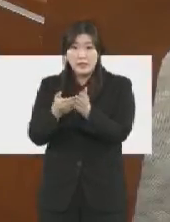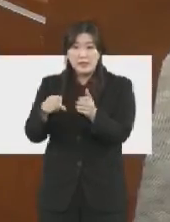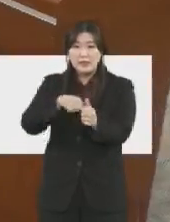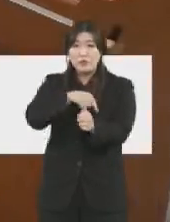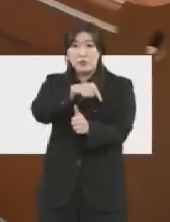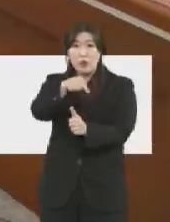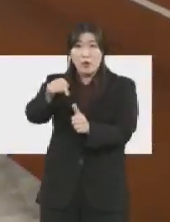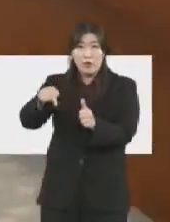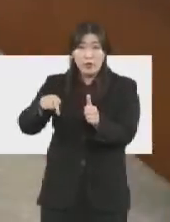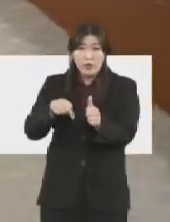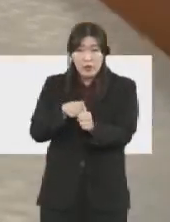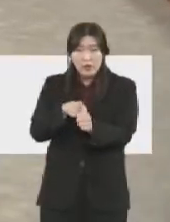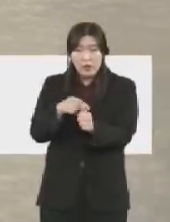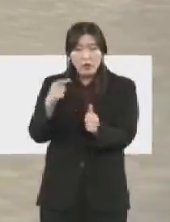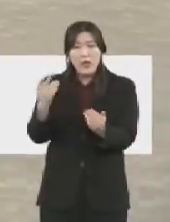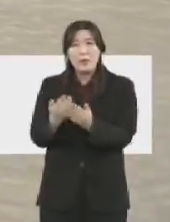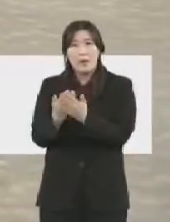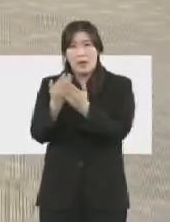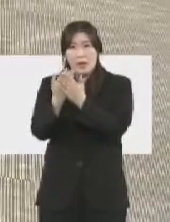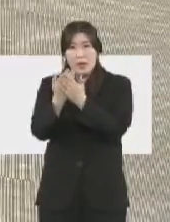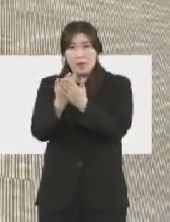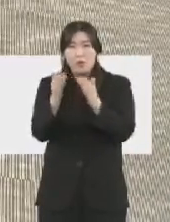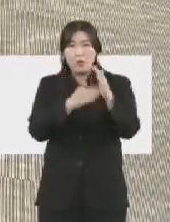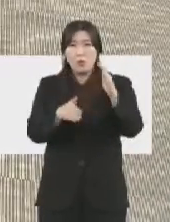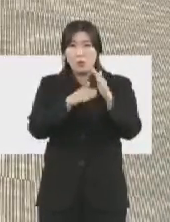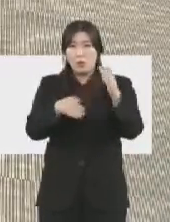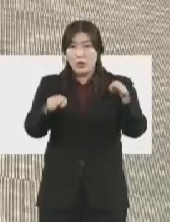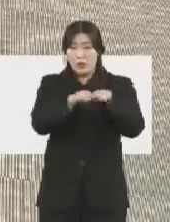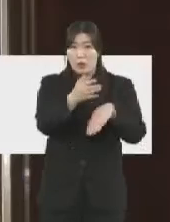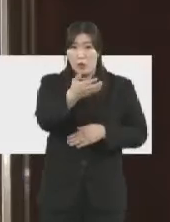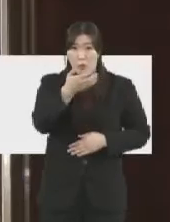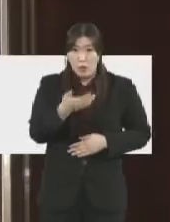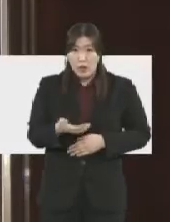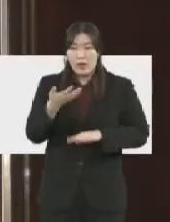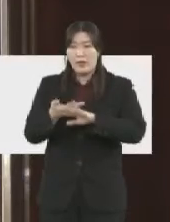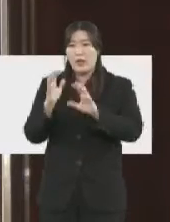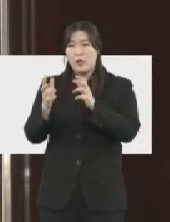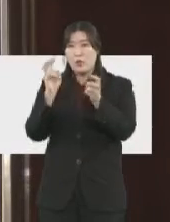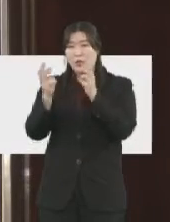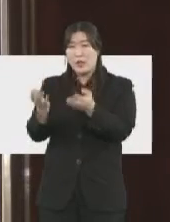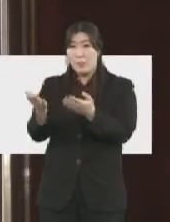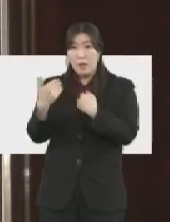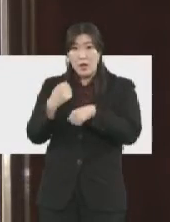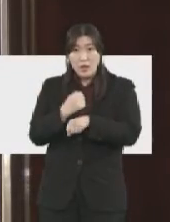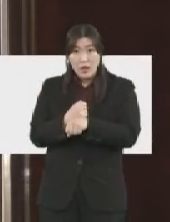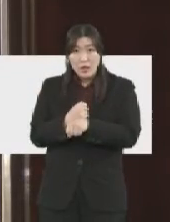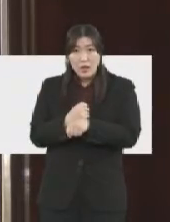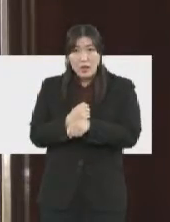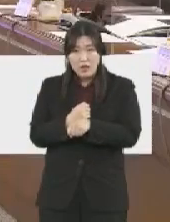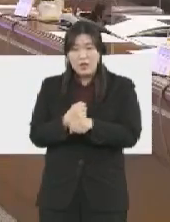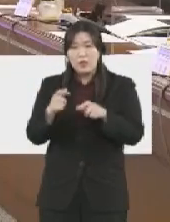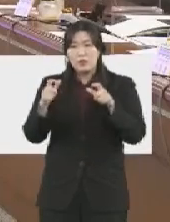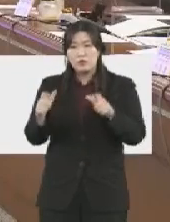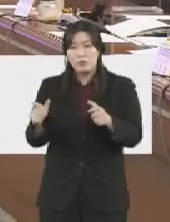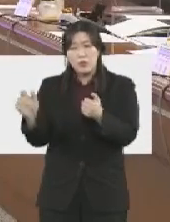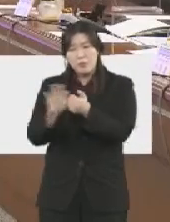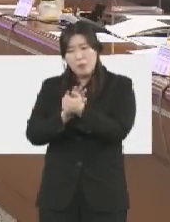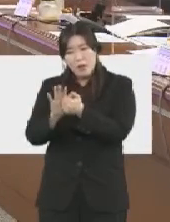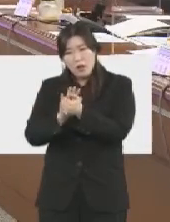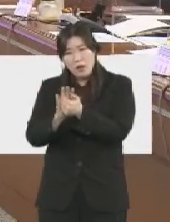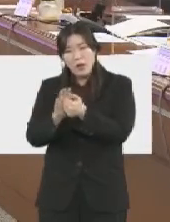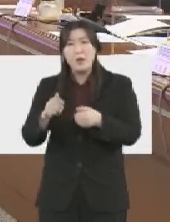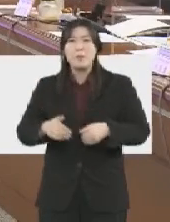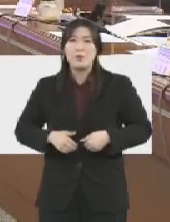등 외항을 중점 개발하는 한편 공공기관과 글로벌 기업의 이전을 통해 민신 수습에 나서야 한다는